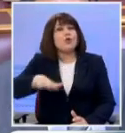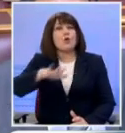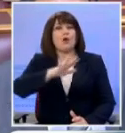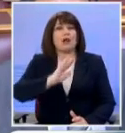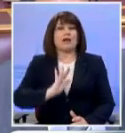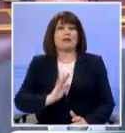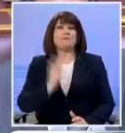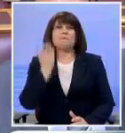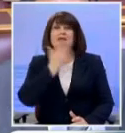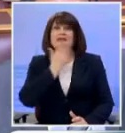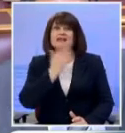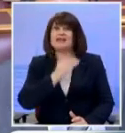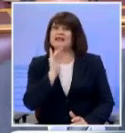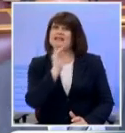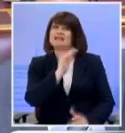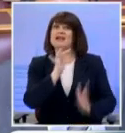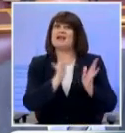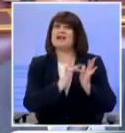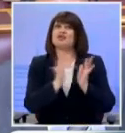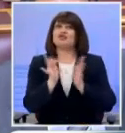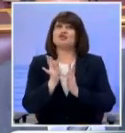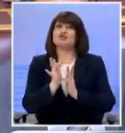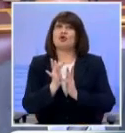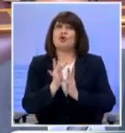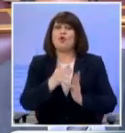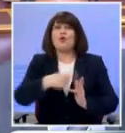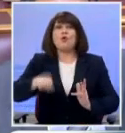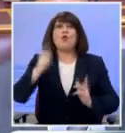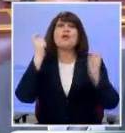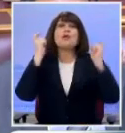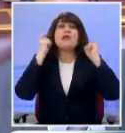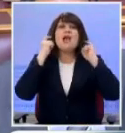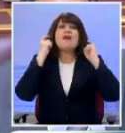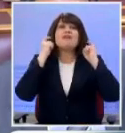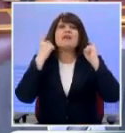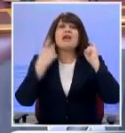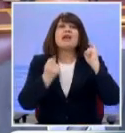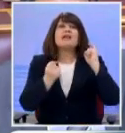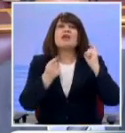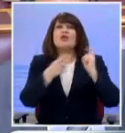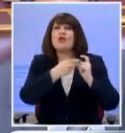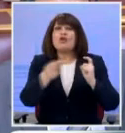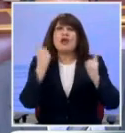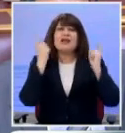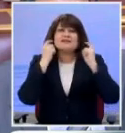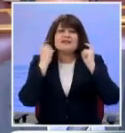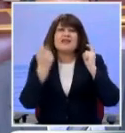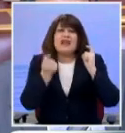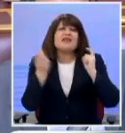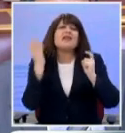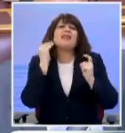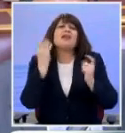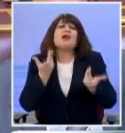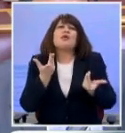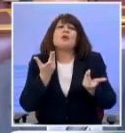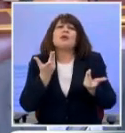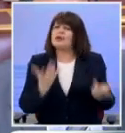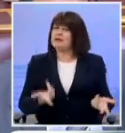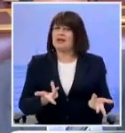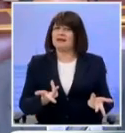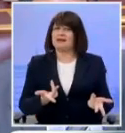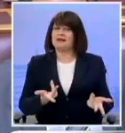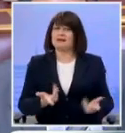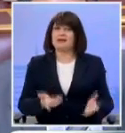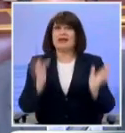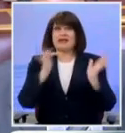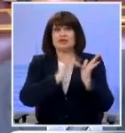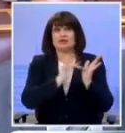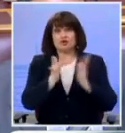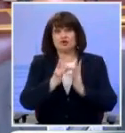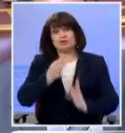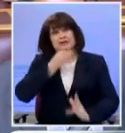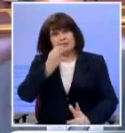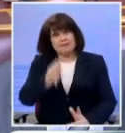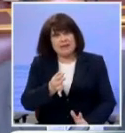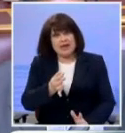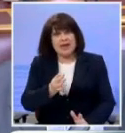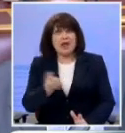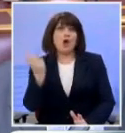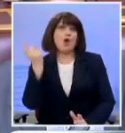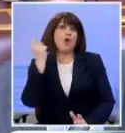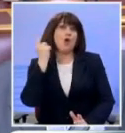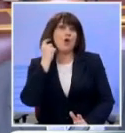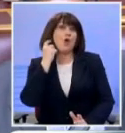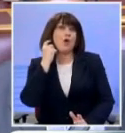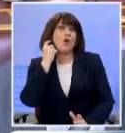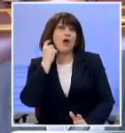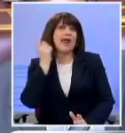μαθητές, μα καλά του λένε, όλοι έχουν αυτιά, πώς δεν ακούει, έτσι και ο Θεοδωράκης έχει αυτιά, γιατί δεν ακούει, και τους απαντάει ο Χριστός, ο έχων